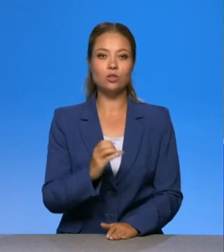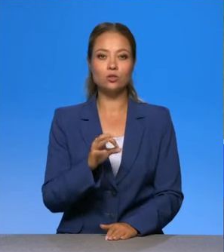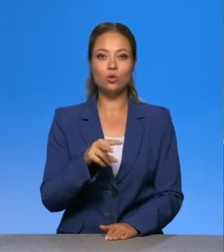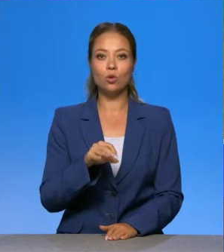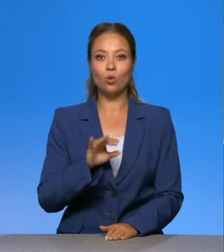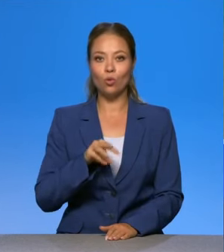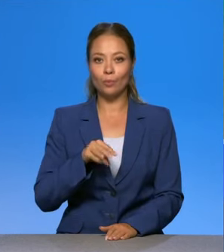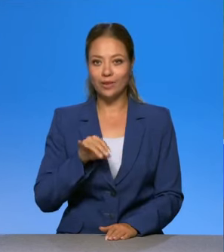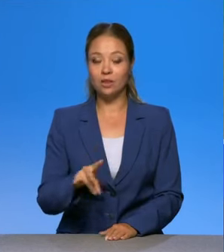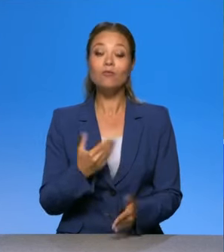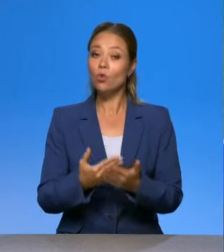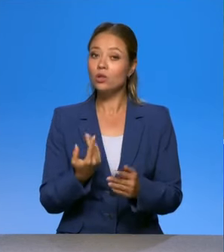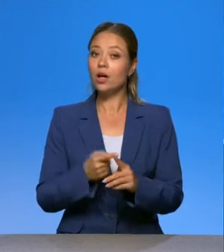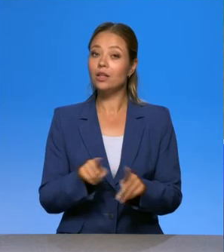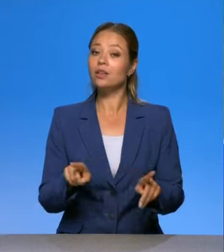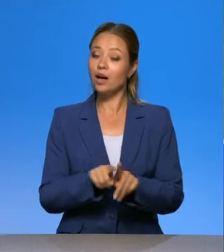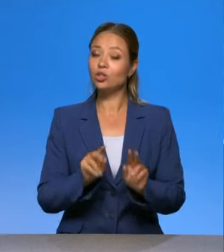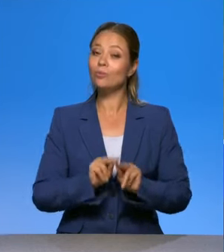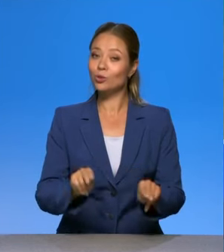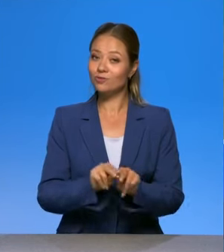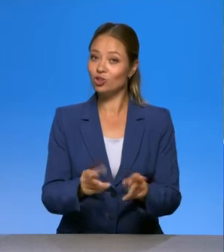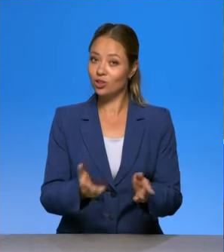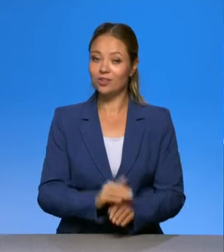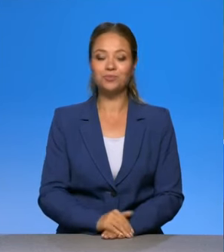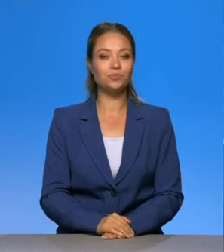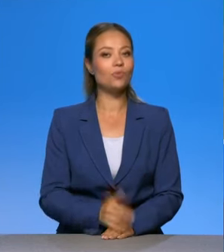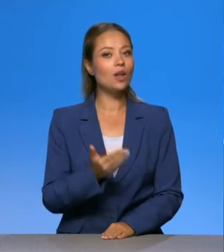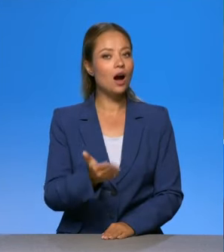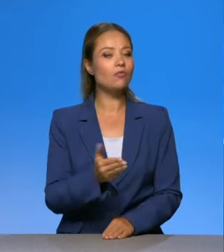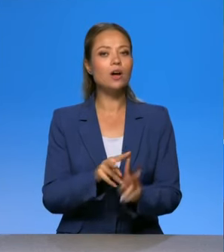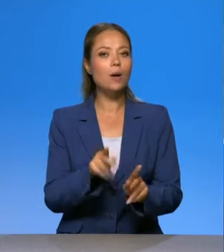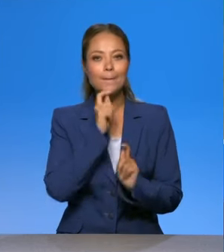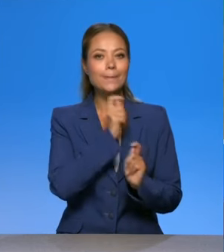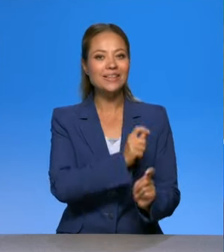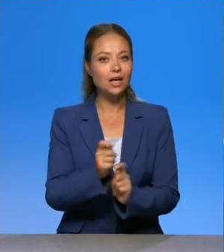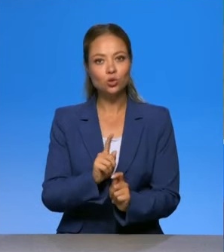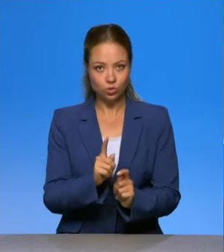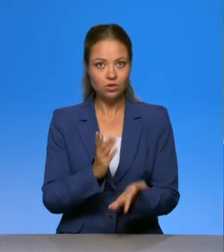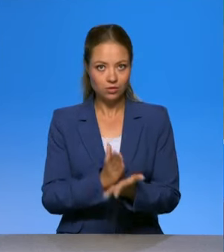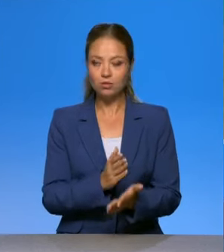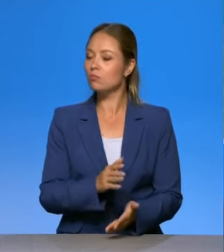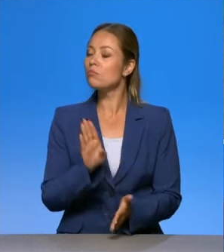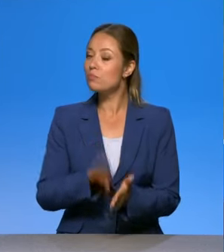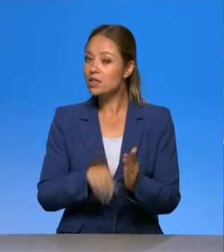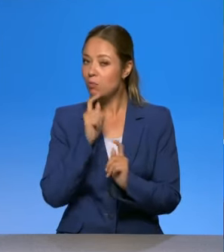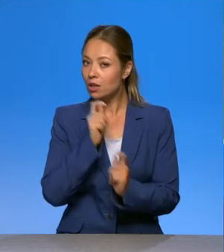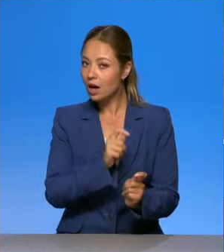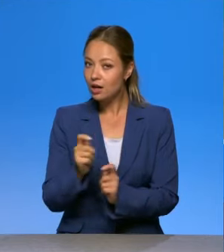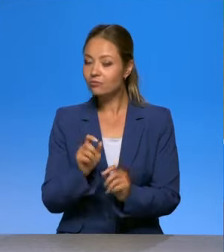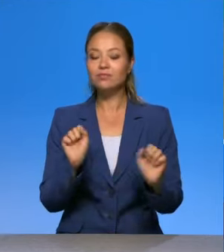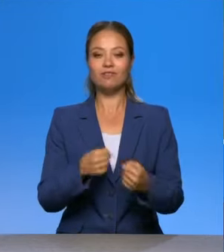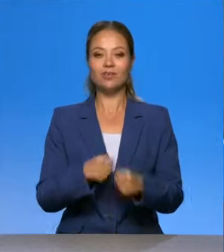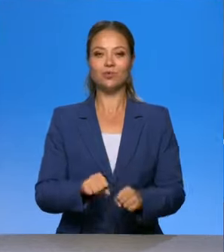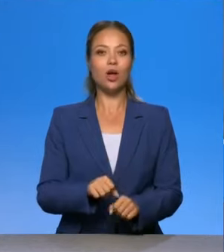истории и в просвещение в том числе. А вы им в качестве подарков что-то привозите, если привозите? Без подарков никак. То что привозит?